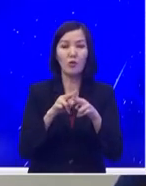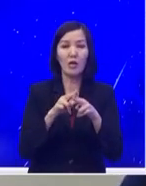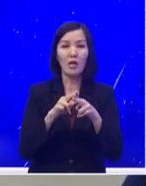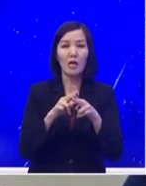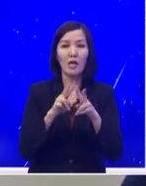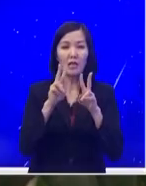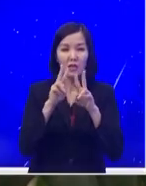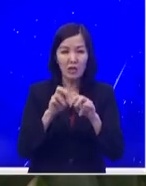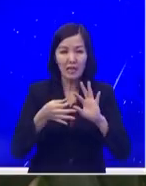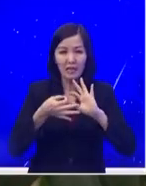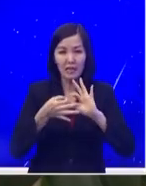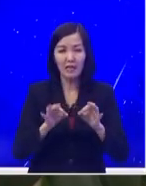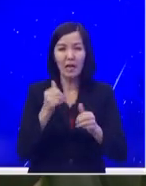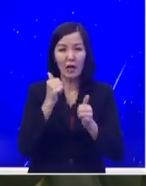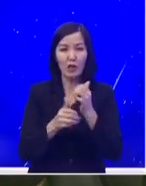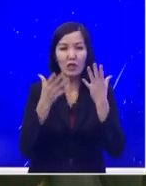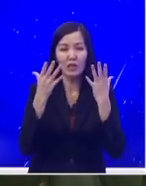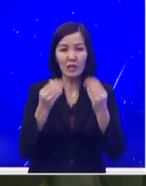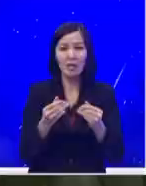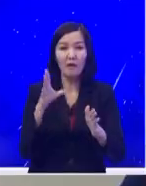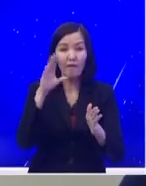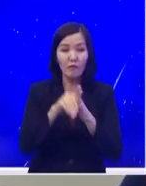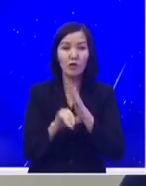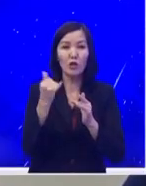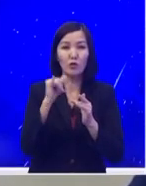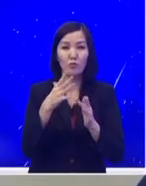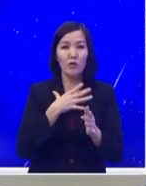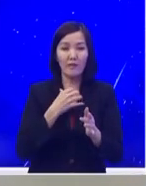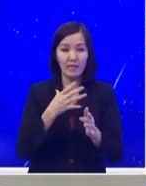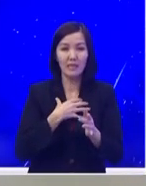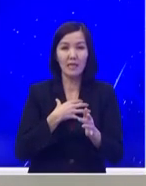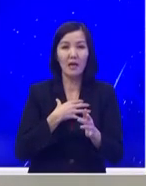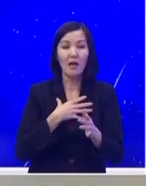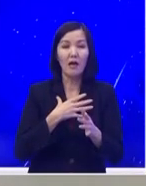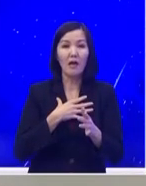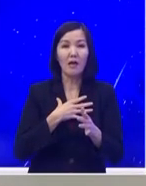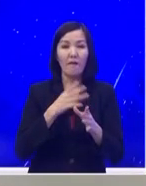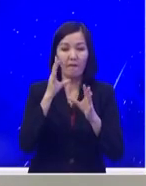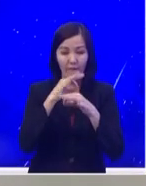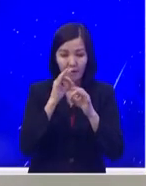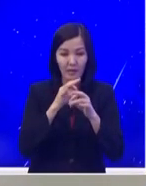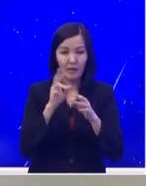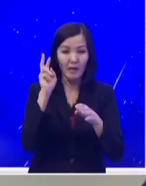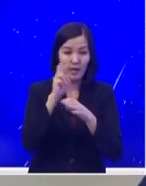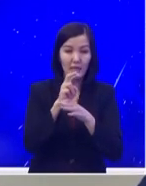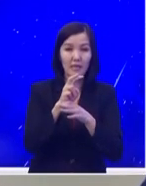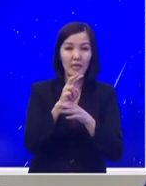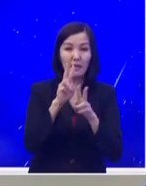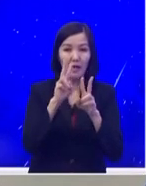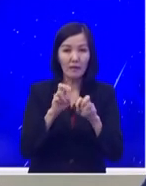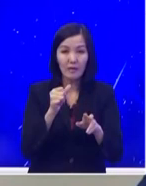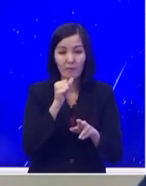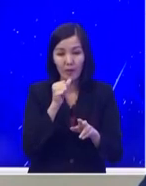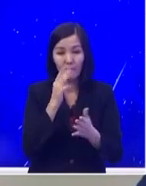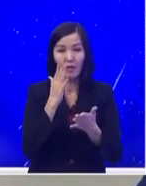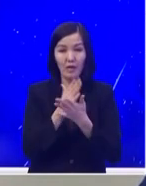воды ежедневно, включая субботы и воскресенье. В выходные дни лаборанты ездят, отбирают пробы, идет посев на